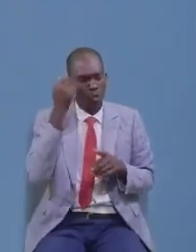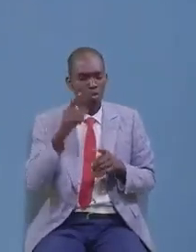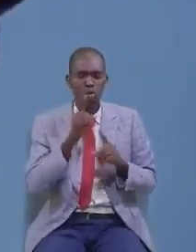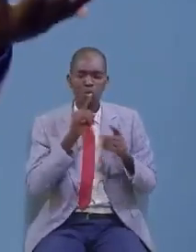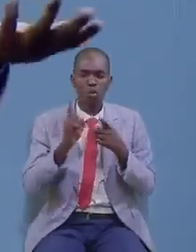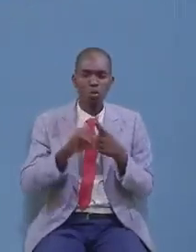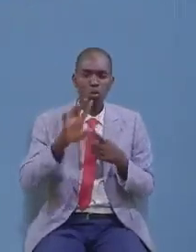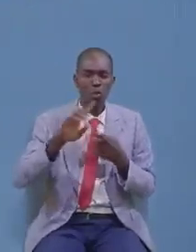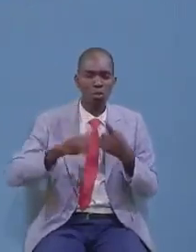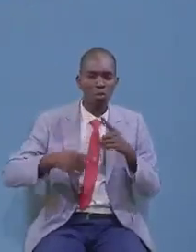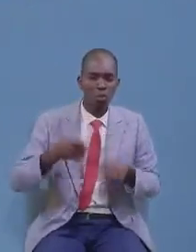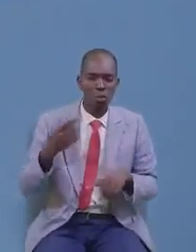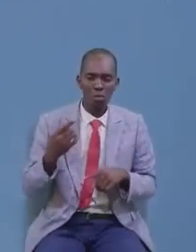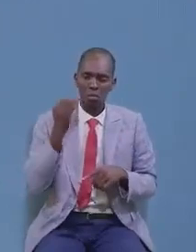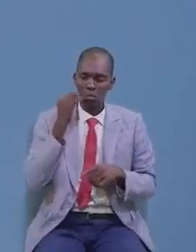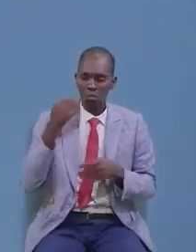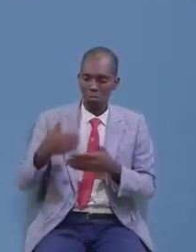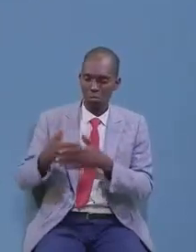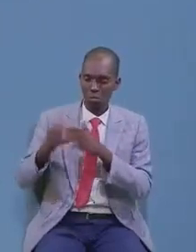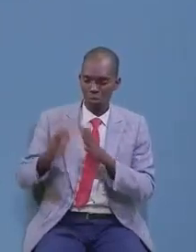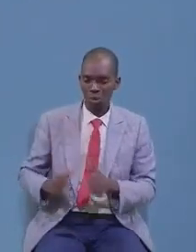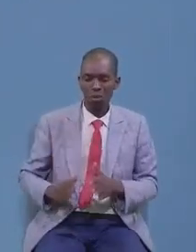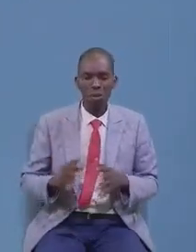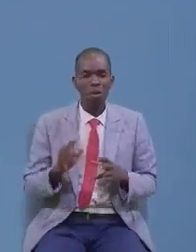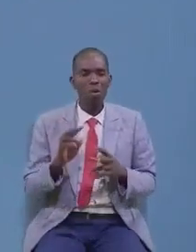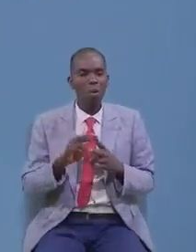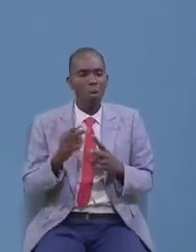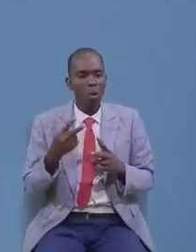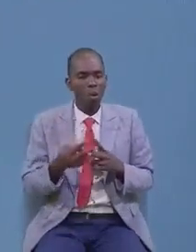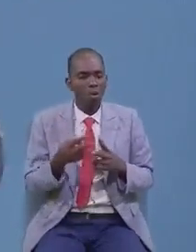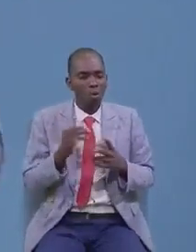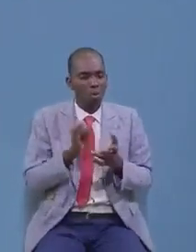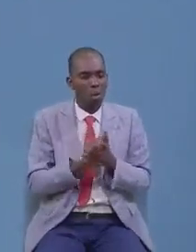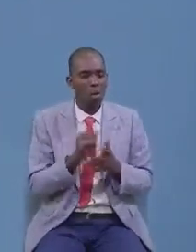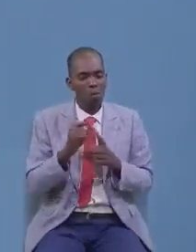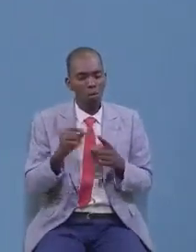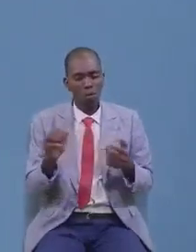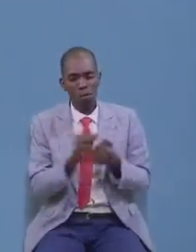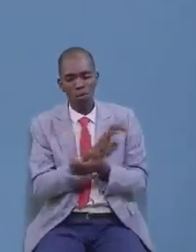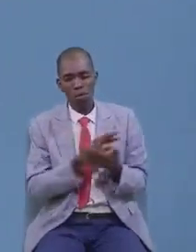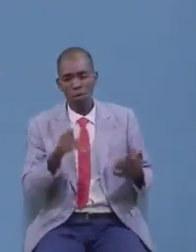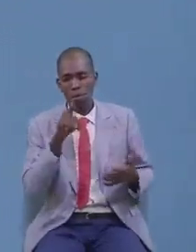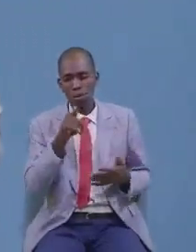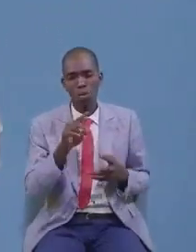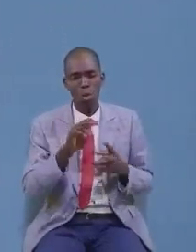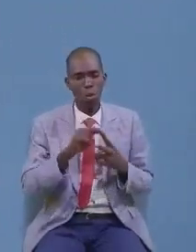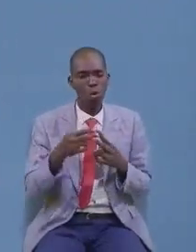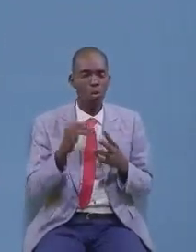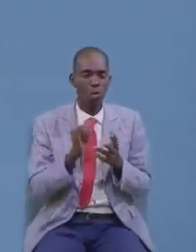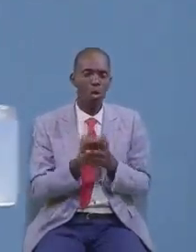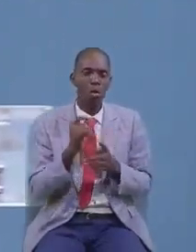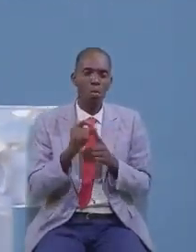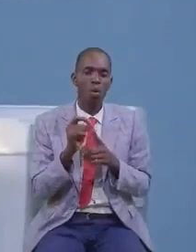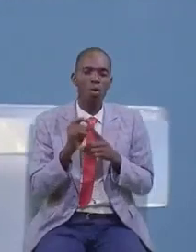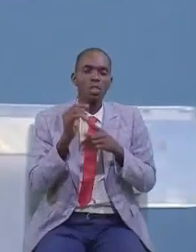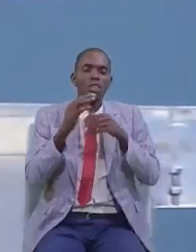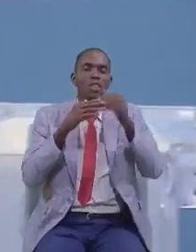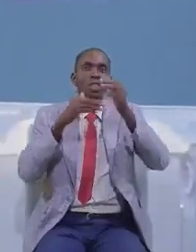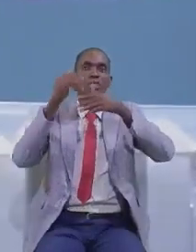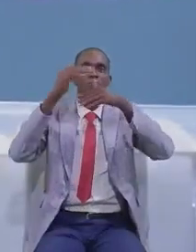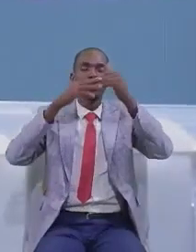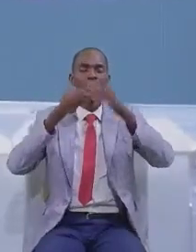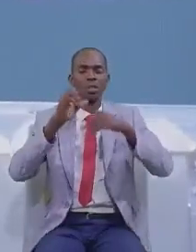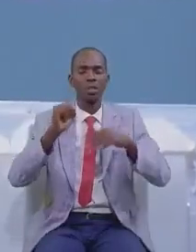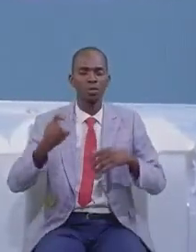the neighbors can either destroy you or develop you. స్నేహితునితో గాని, శత్రువుతో గాని, పొరుగు వారితో గాని